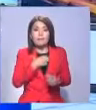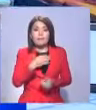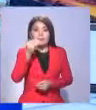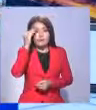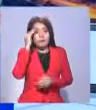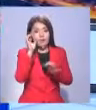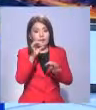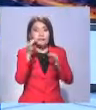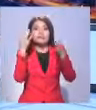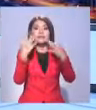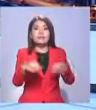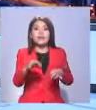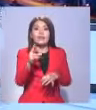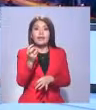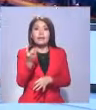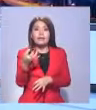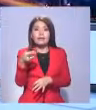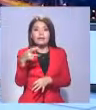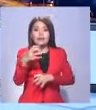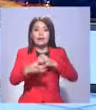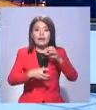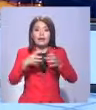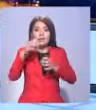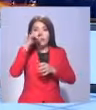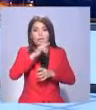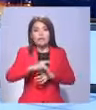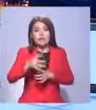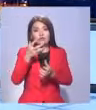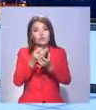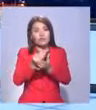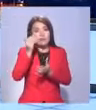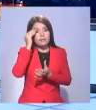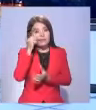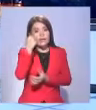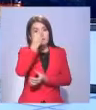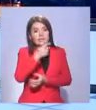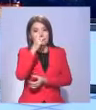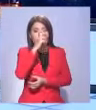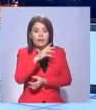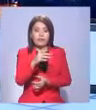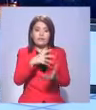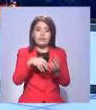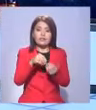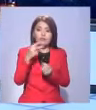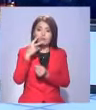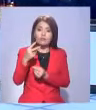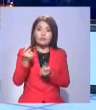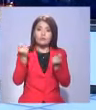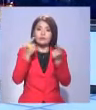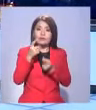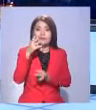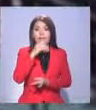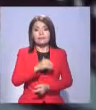білдірді. Егемендік туралы декларация әлем елдері Қазақстанда өзіндік көзқарасы бар жеке мемлекет ретінде тануына негіз болды.